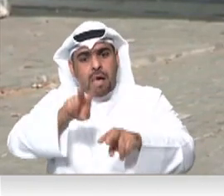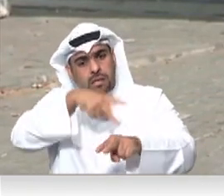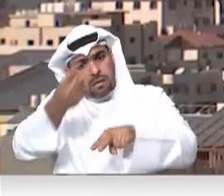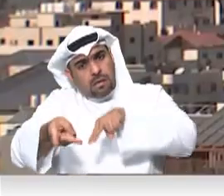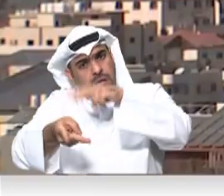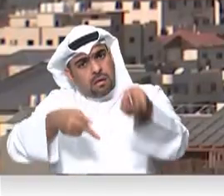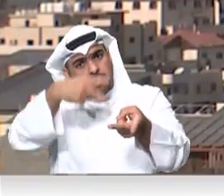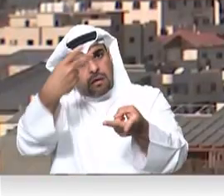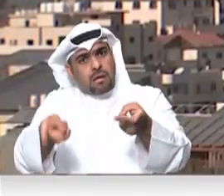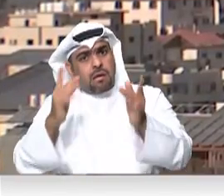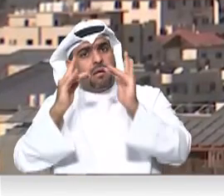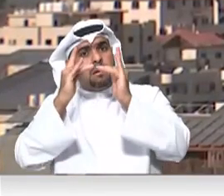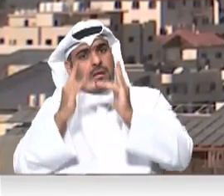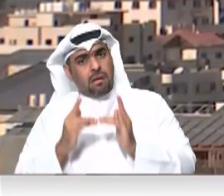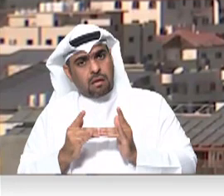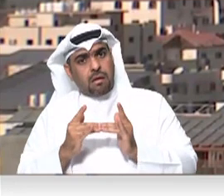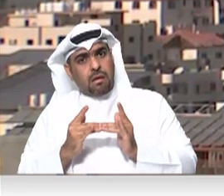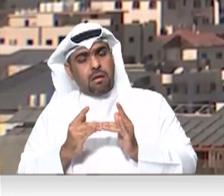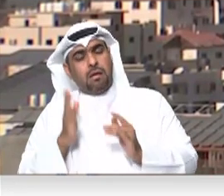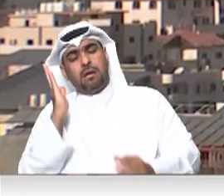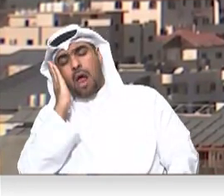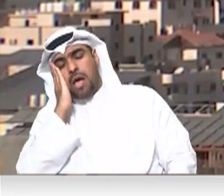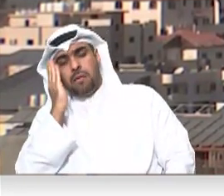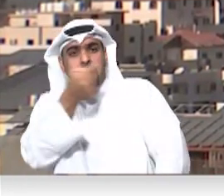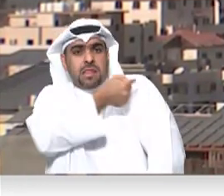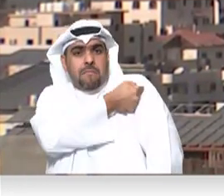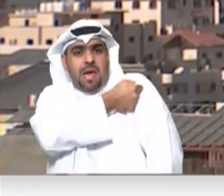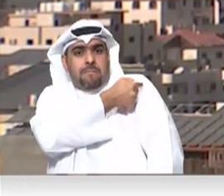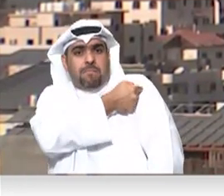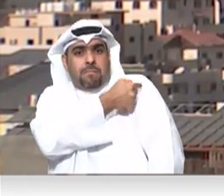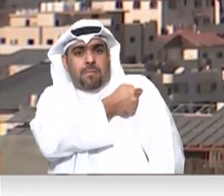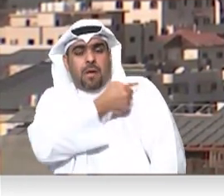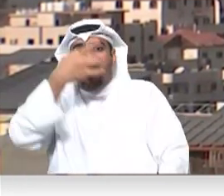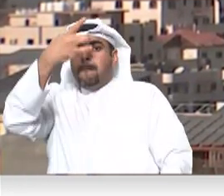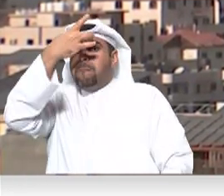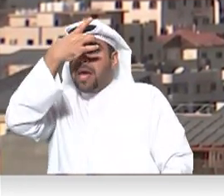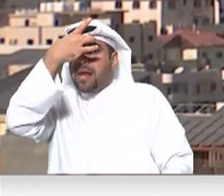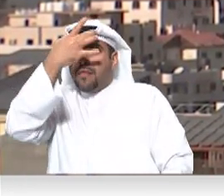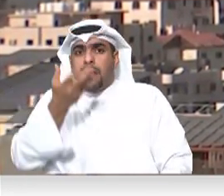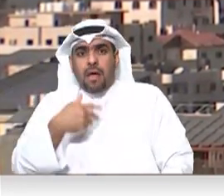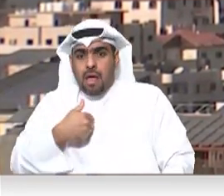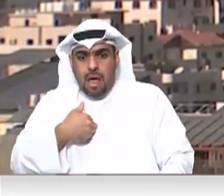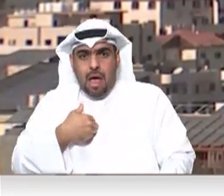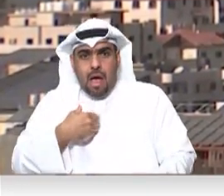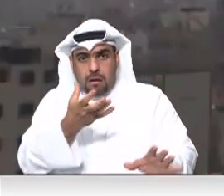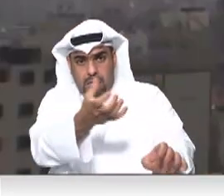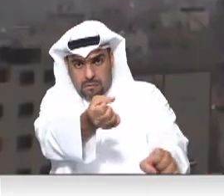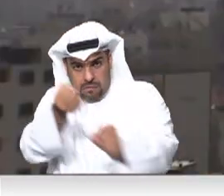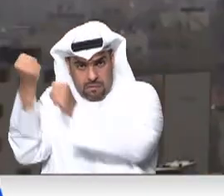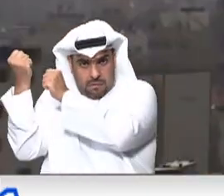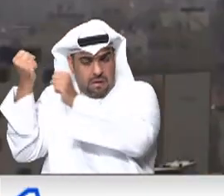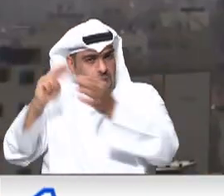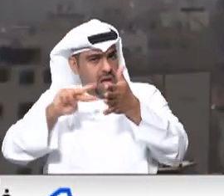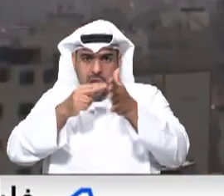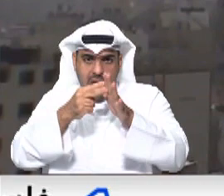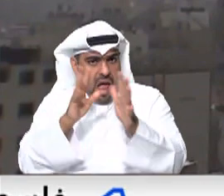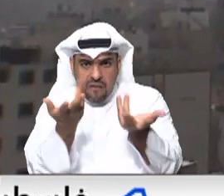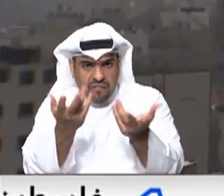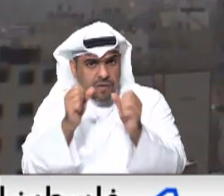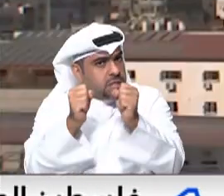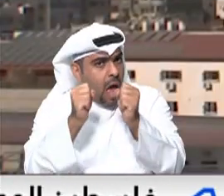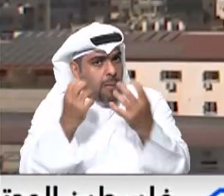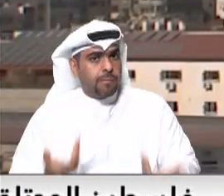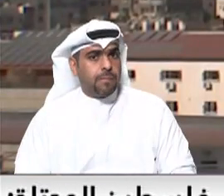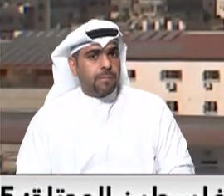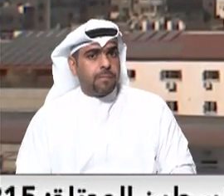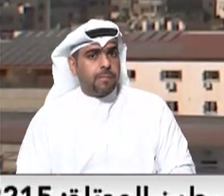مناطق الجنوب وسيارات الإسعاف لديها فقط وقود لنقل الجرحى. كل ذلك يتعلق